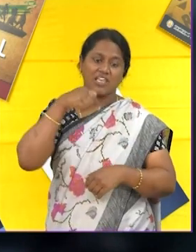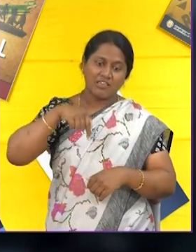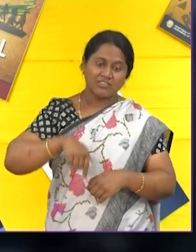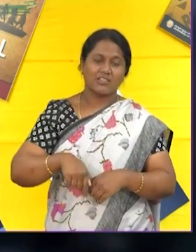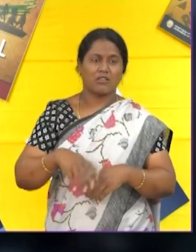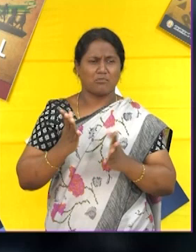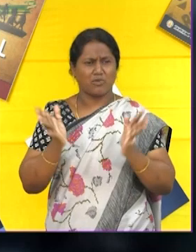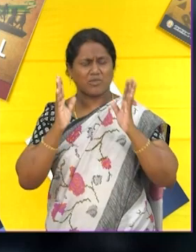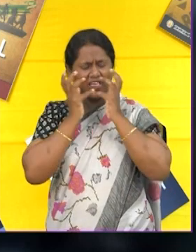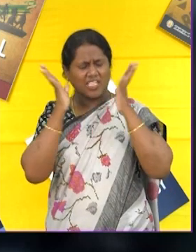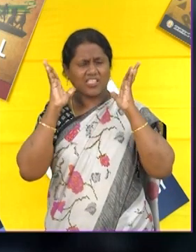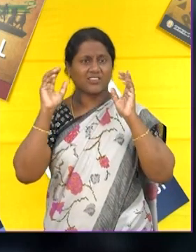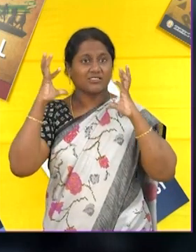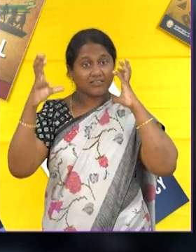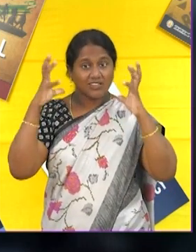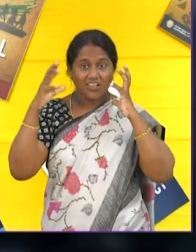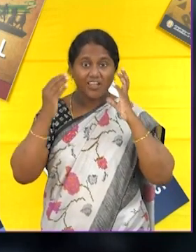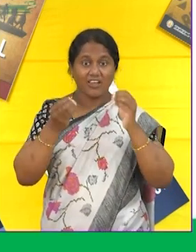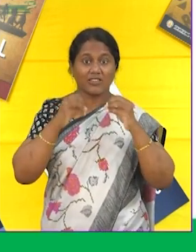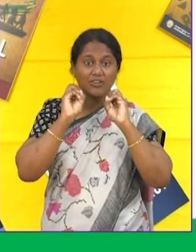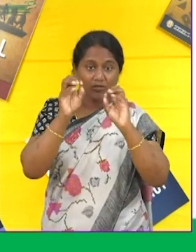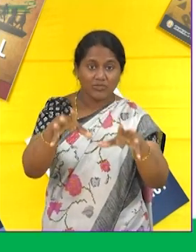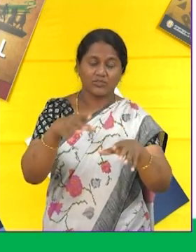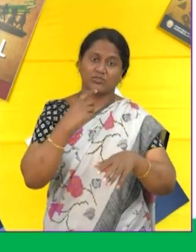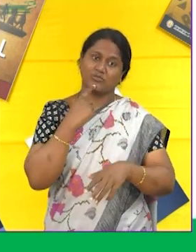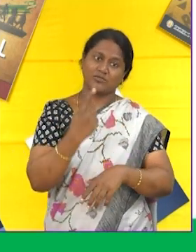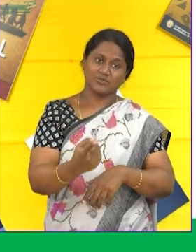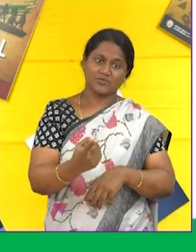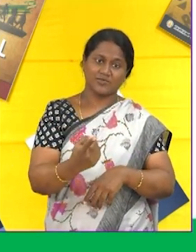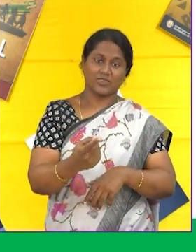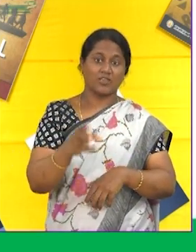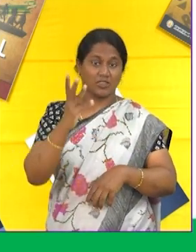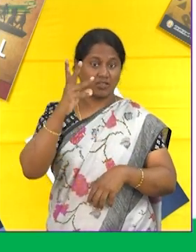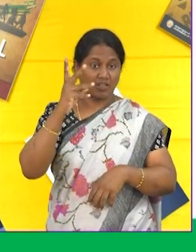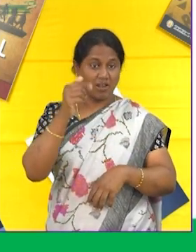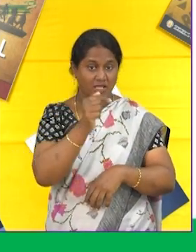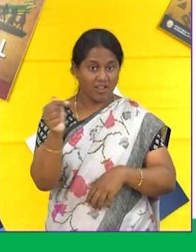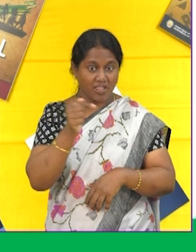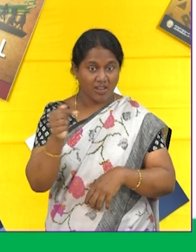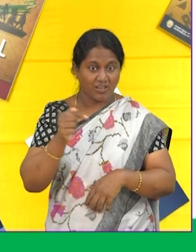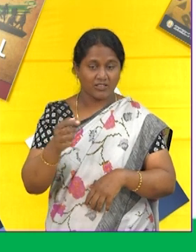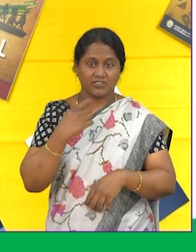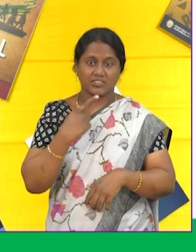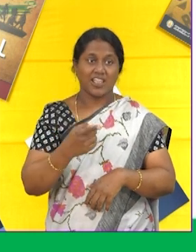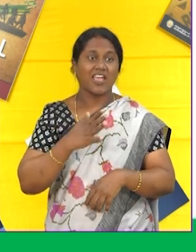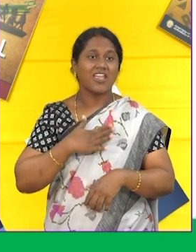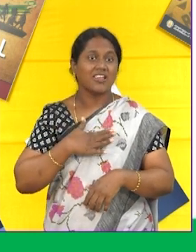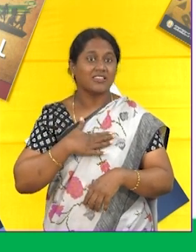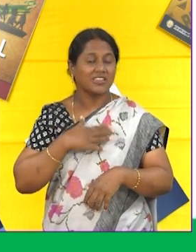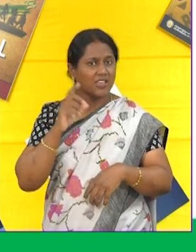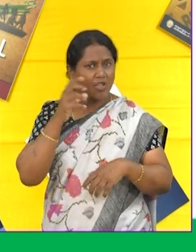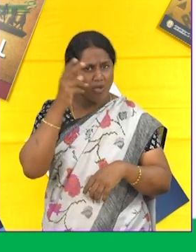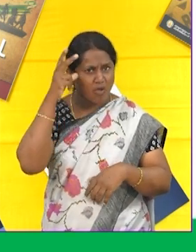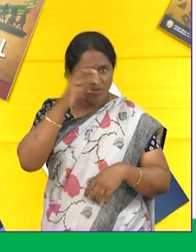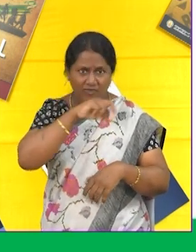அவ்வளோ பெரிய ஹேலபெலவும் இன்க்ரீஸ் பண்ணிருச்சு அப்படின்னு சொல்கிறாரு. இட்ஸ் அட்வென்ட் காஸ்ட் மை மதர் டு த்ரோ அ ஷூ த்ரூ அ விண்டோ ஆஃப் த